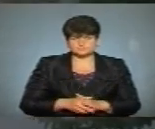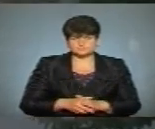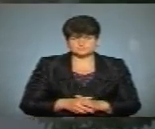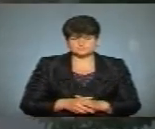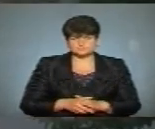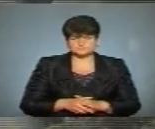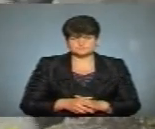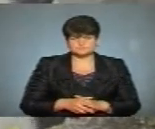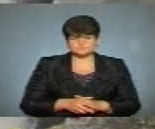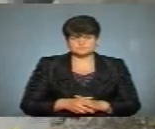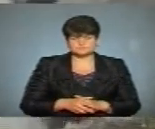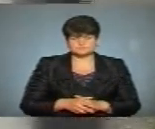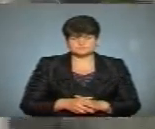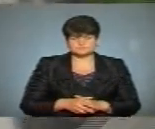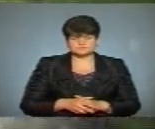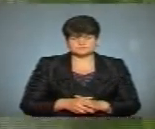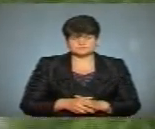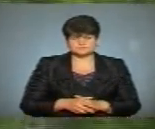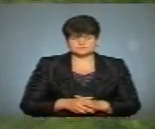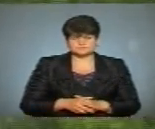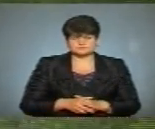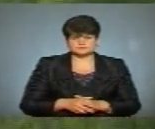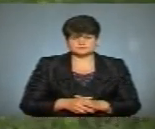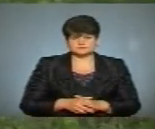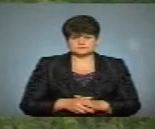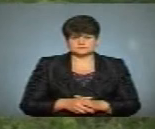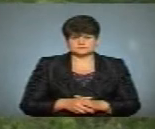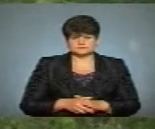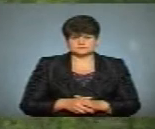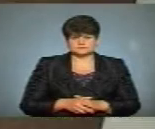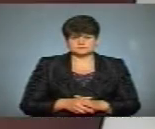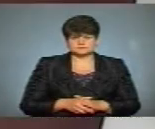Андрій Бодак. Новини на Суспільному. Тернопільщина.